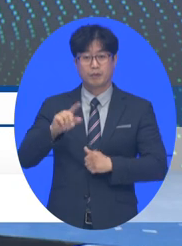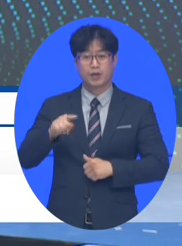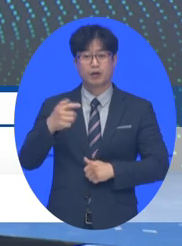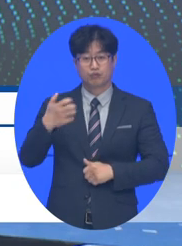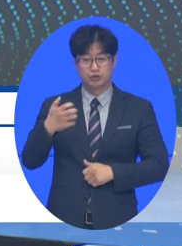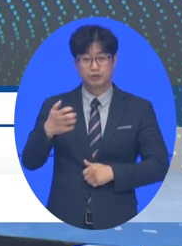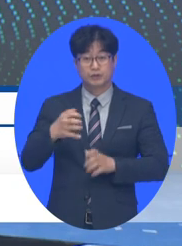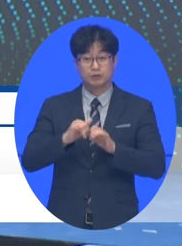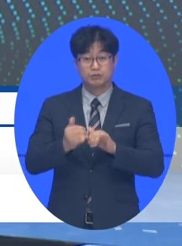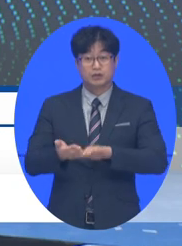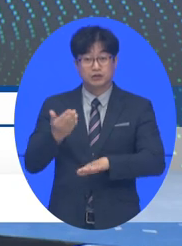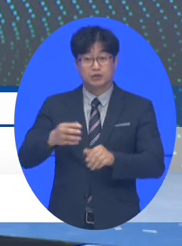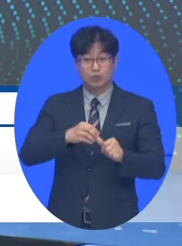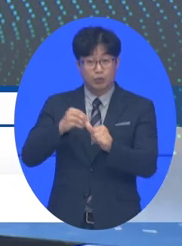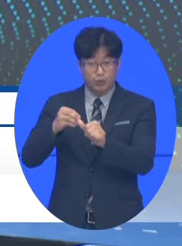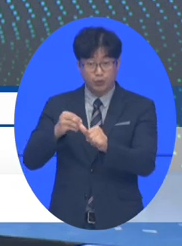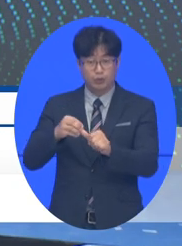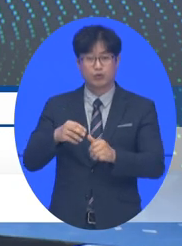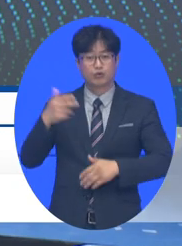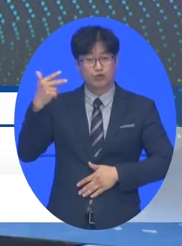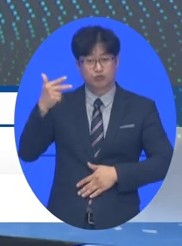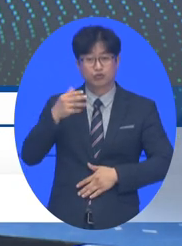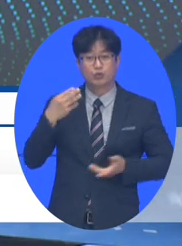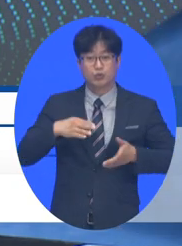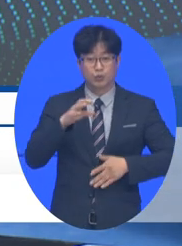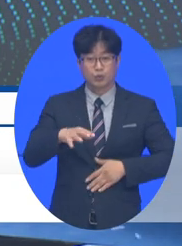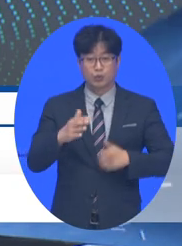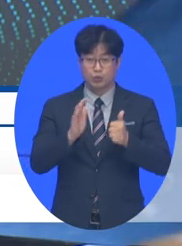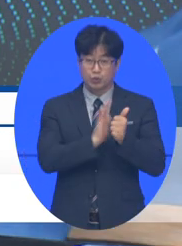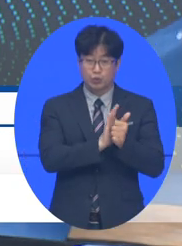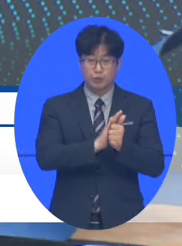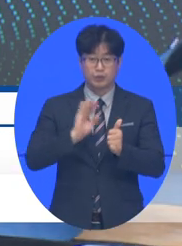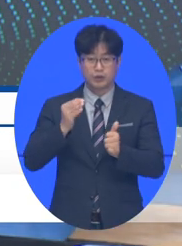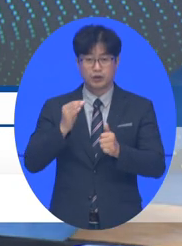이상의 고용을 창출하여서 여주시 경기도에